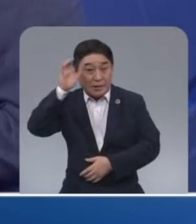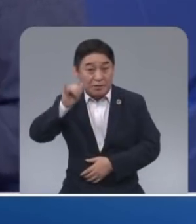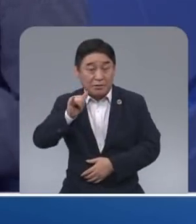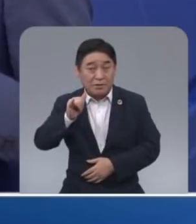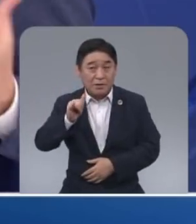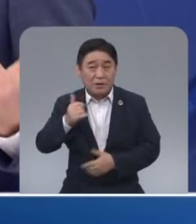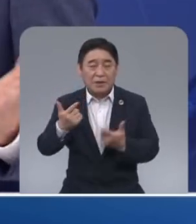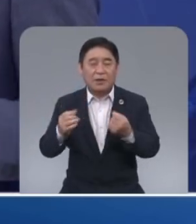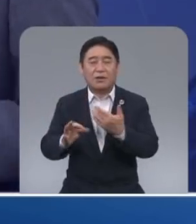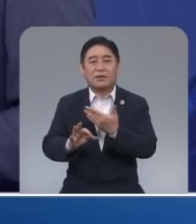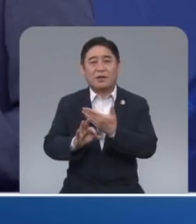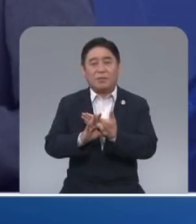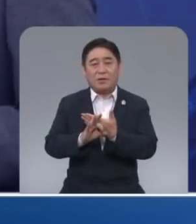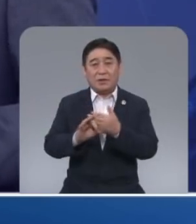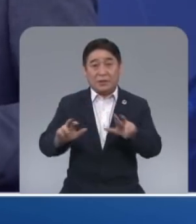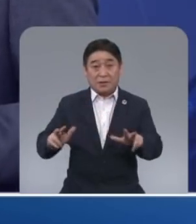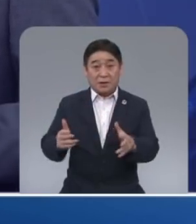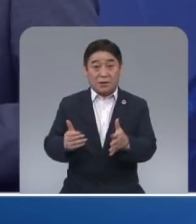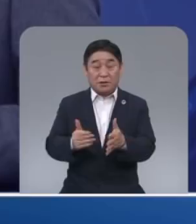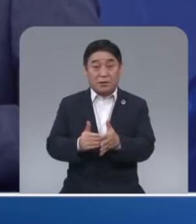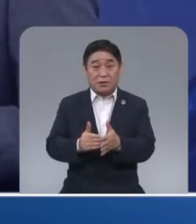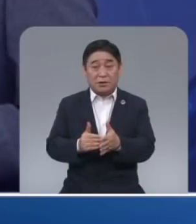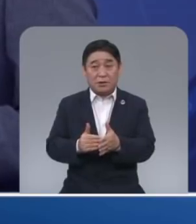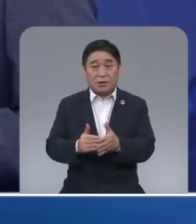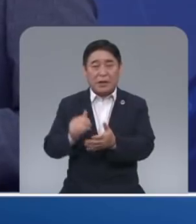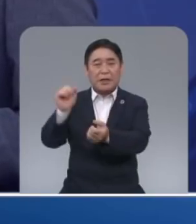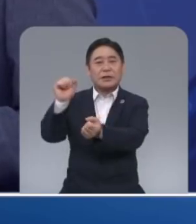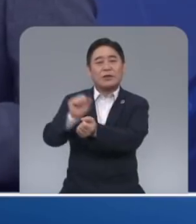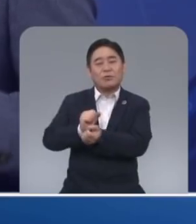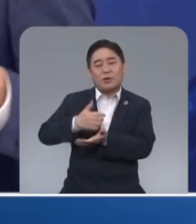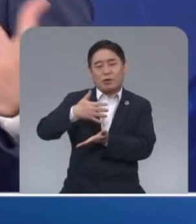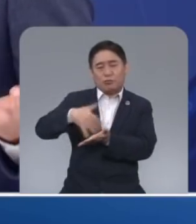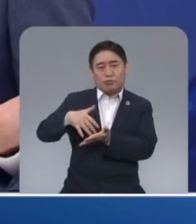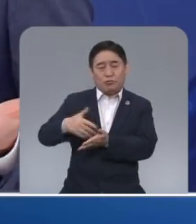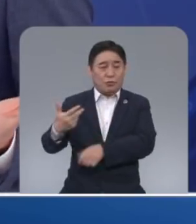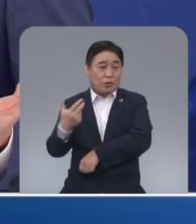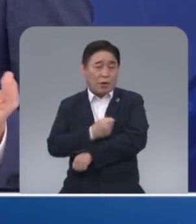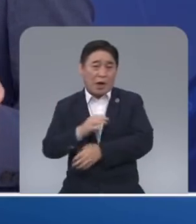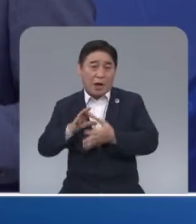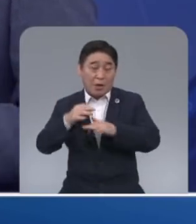같거든요. 그렇다면 우리가 지금까지는 이제 뭐 확진자 수나 접종률 여기에 대한